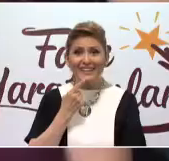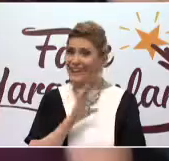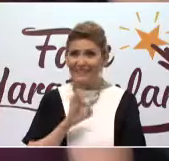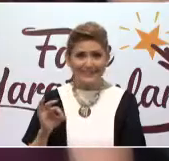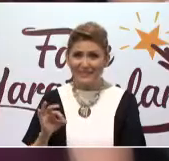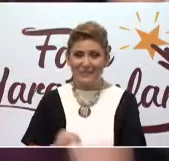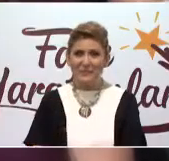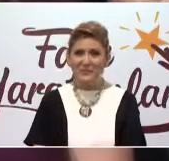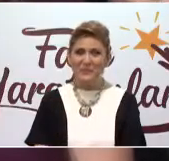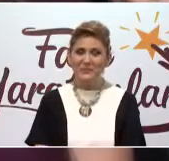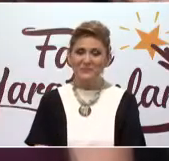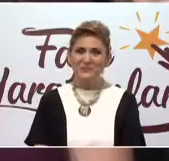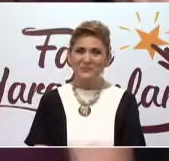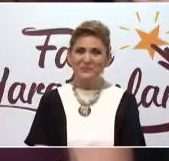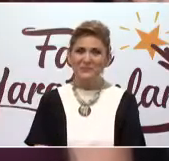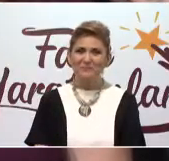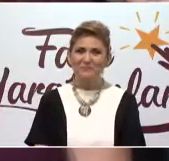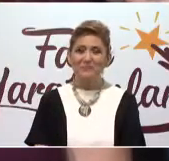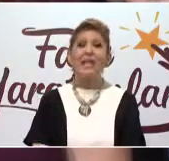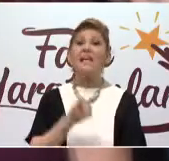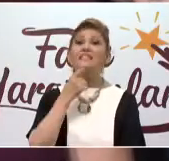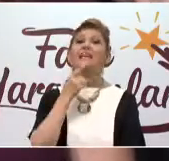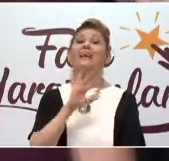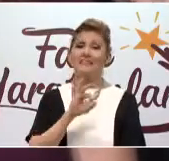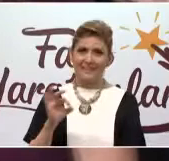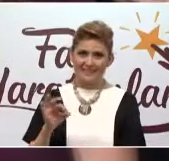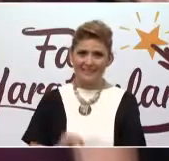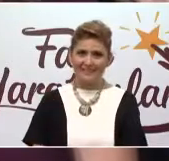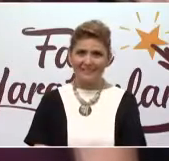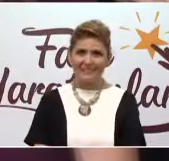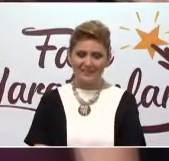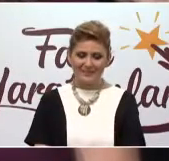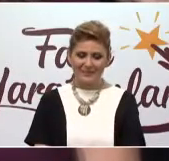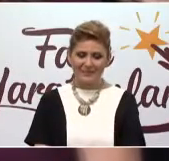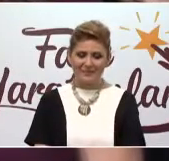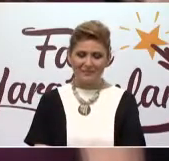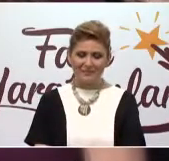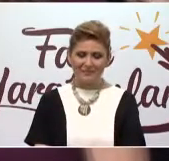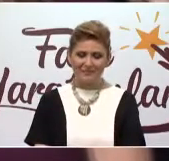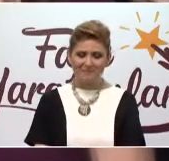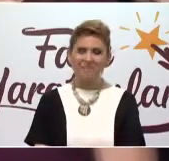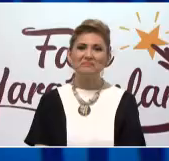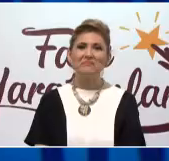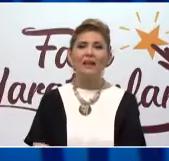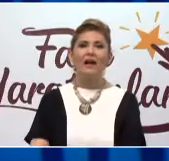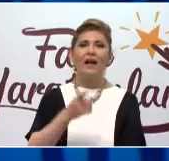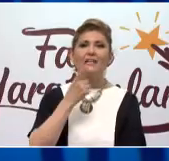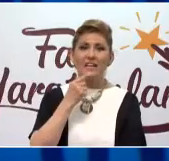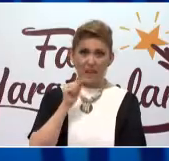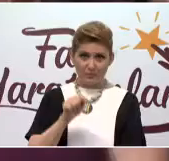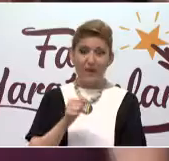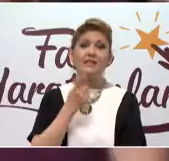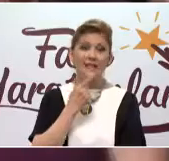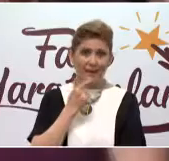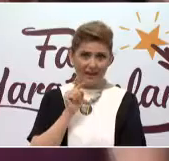Sade veya şekersiz. Bu şekersiz mi? Şekersiz. Bu ne kadar güzelmiş şekersiz, evet. Şeker bu mu demek? Evet,